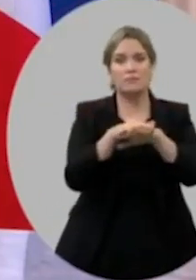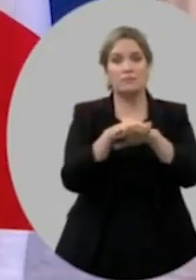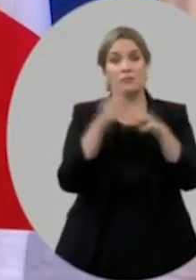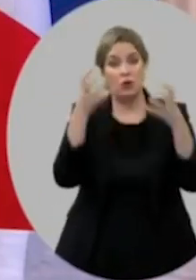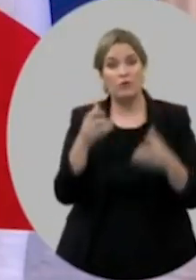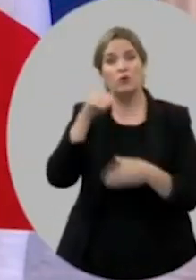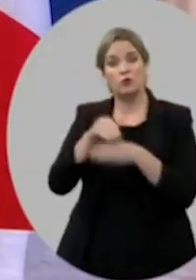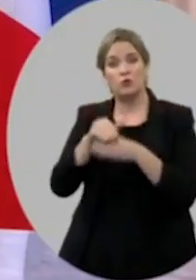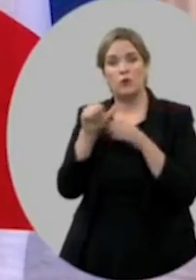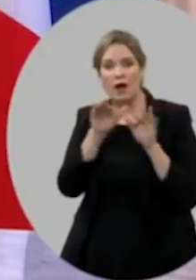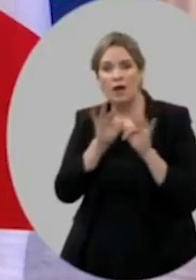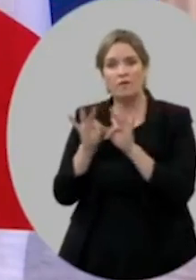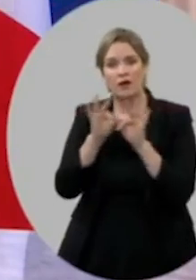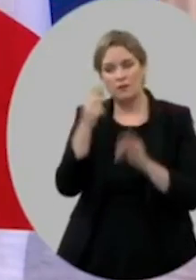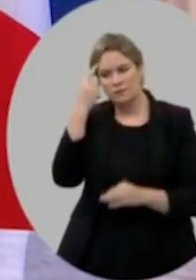loi.